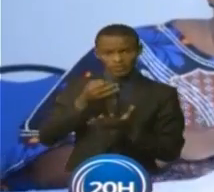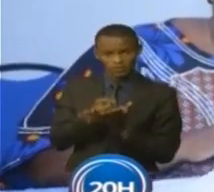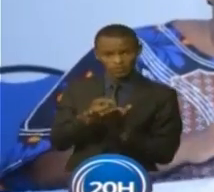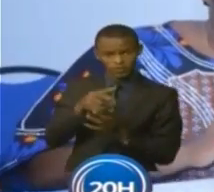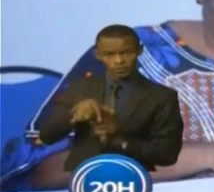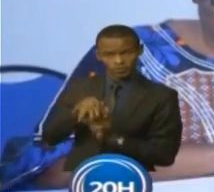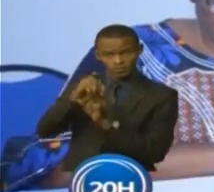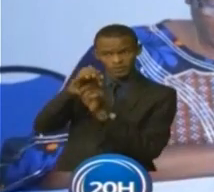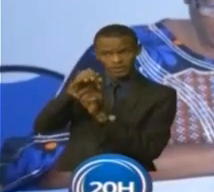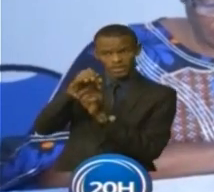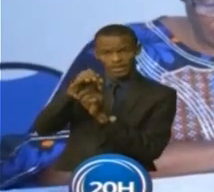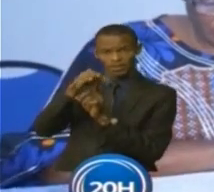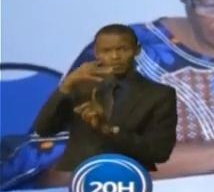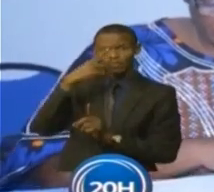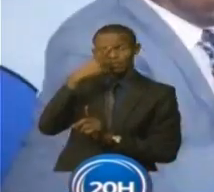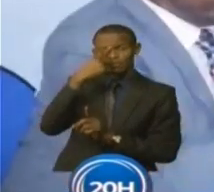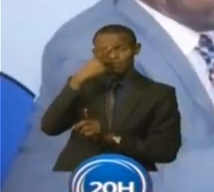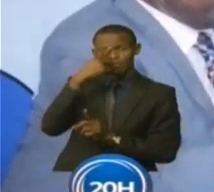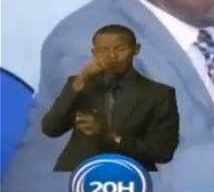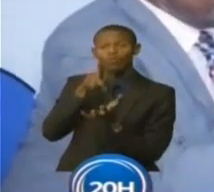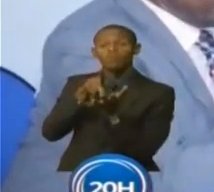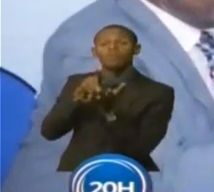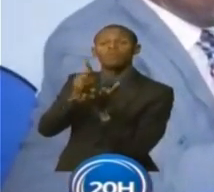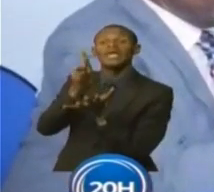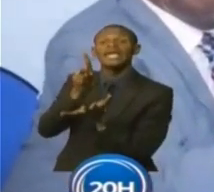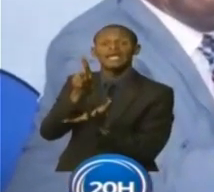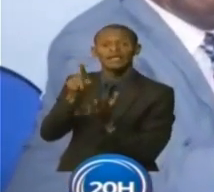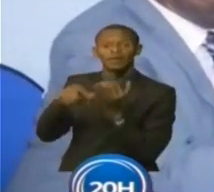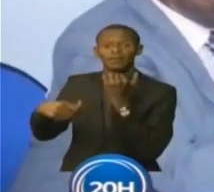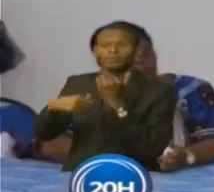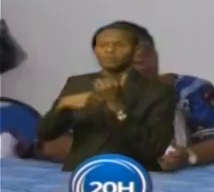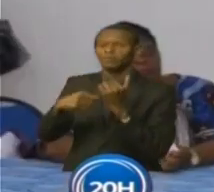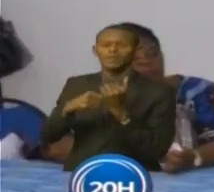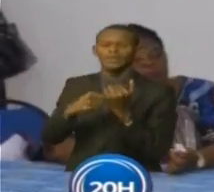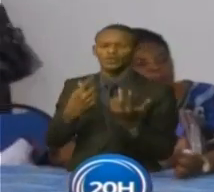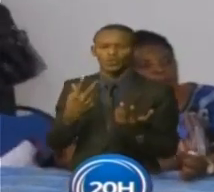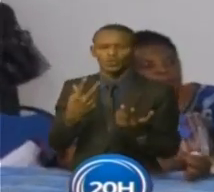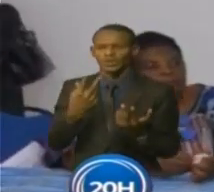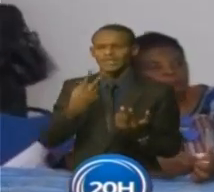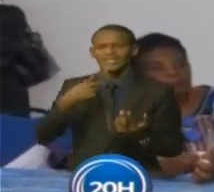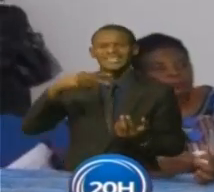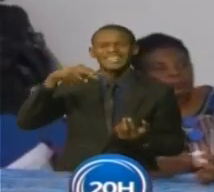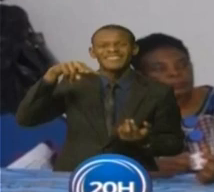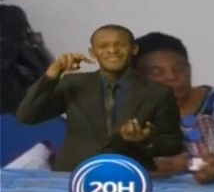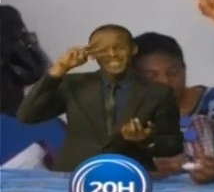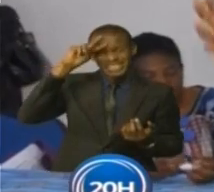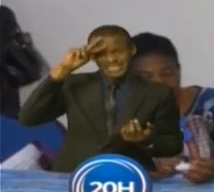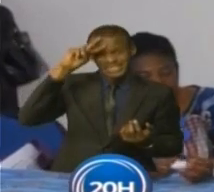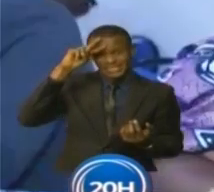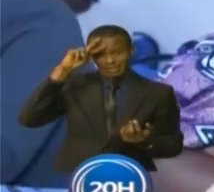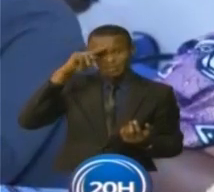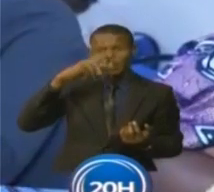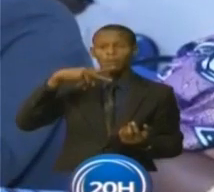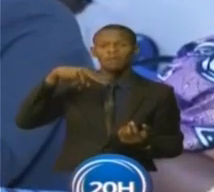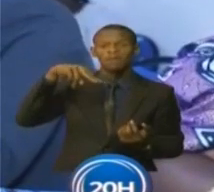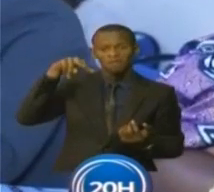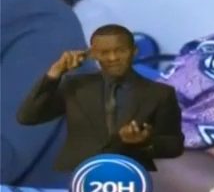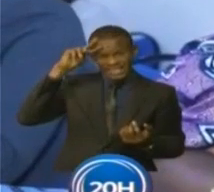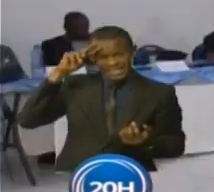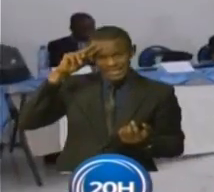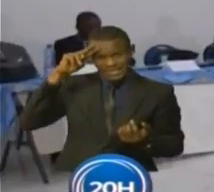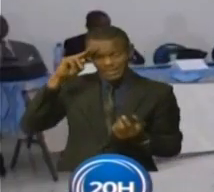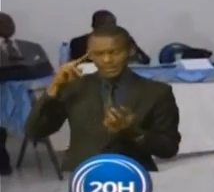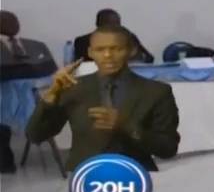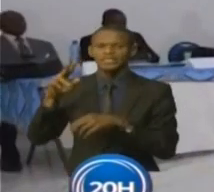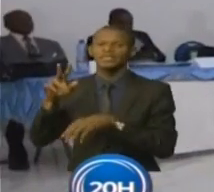aux victimes des activités illicites de l'Ouganda en RDC et leur ayant droit Frivavo. Les acteurs de cet